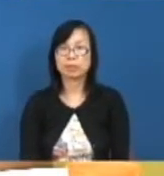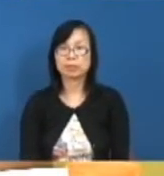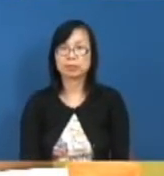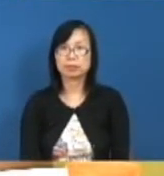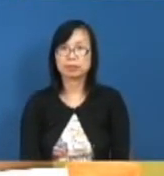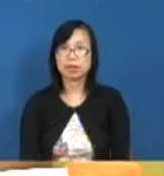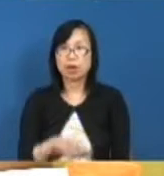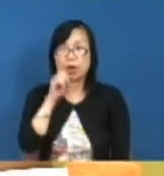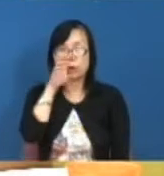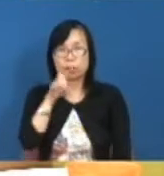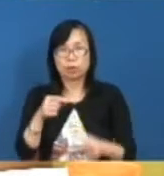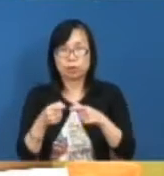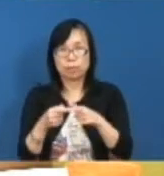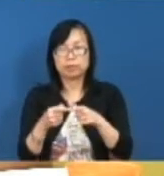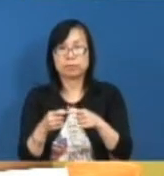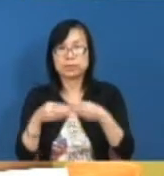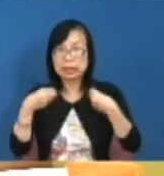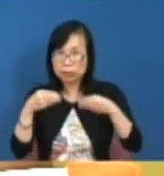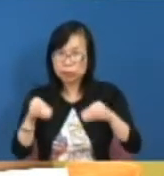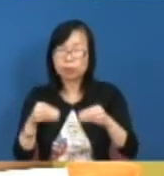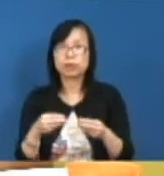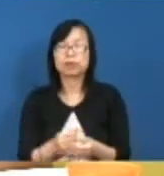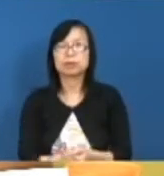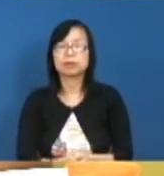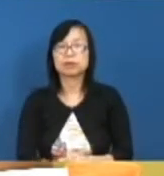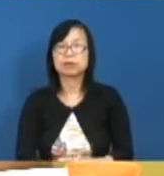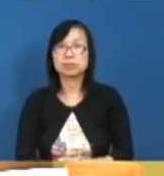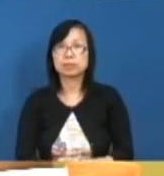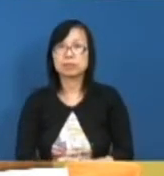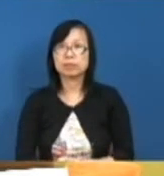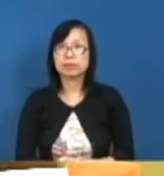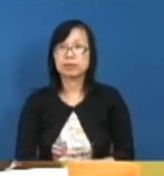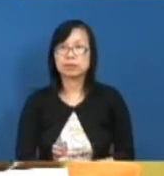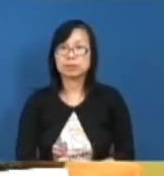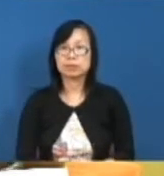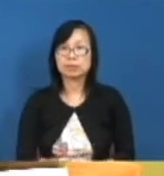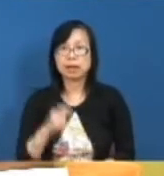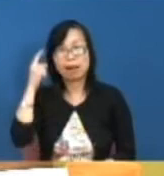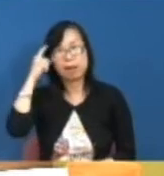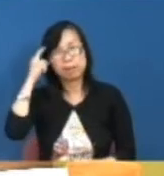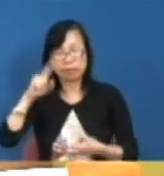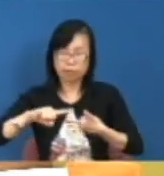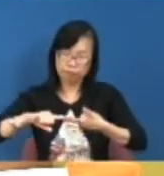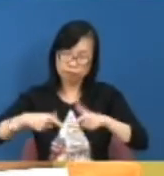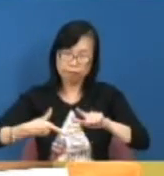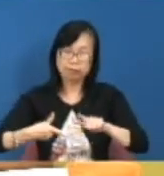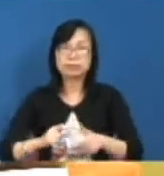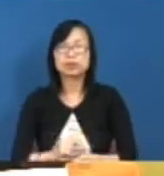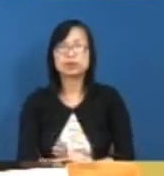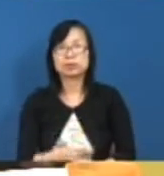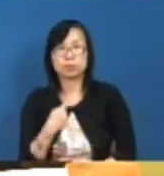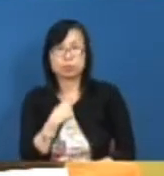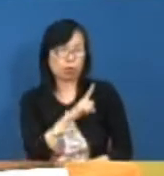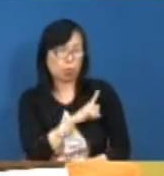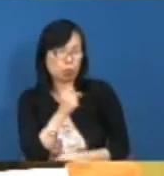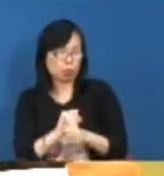講公民教育，講國民教育，阿哥，咁你諗嘢有方法噶嘛？就算我真係